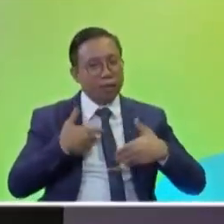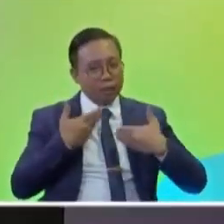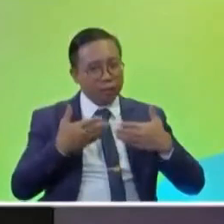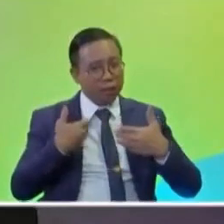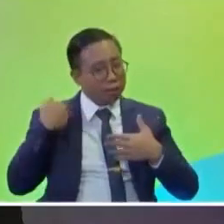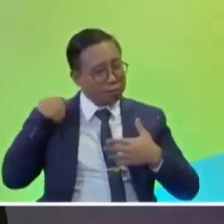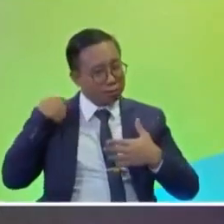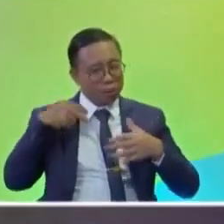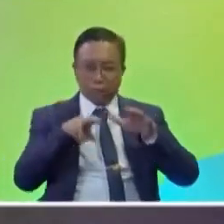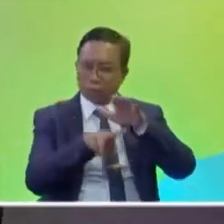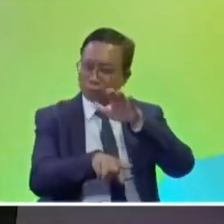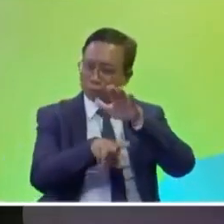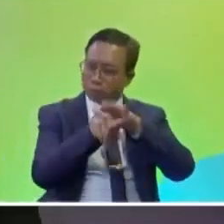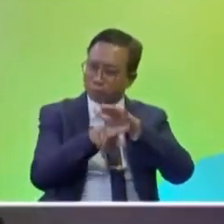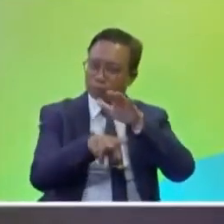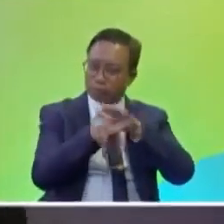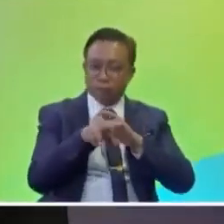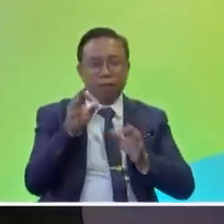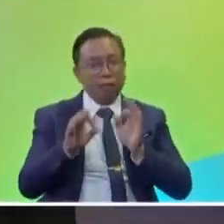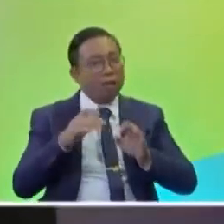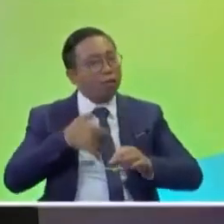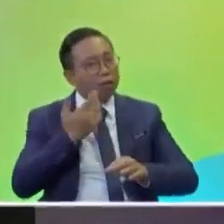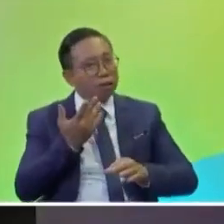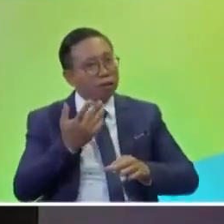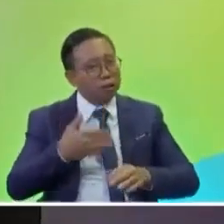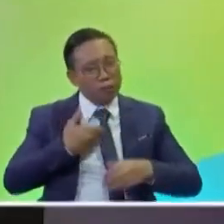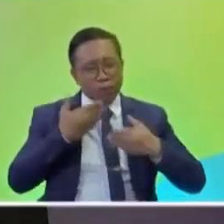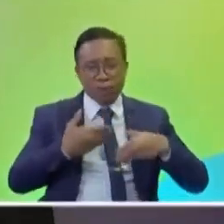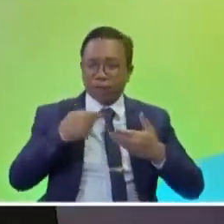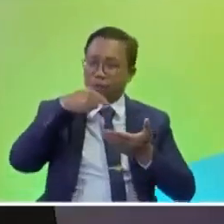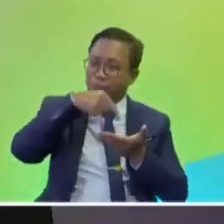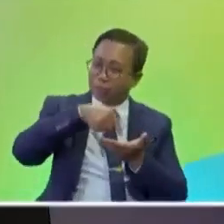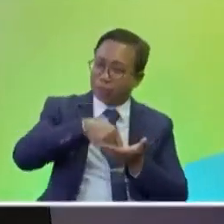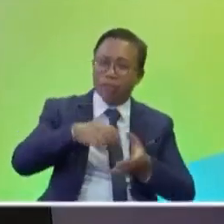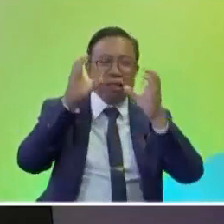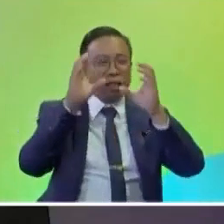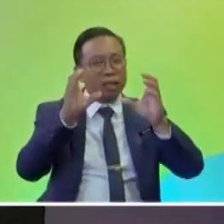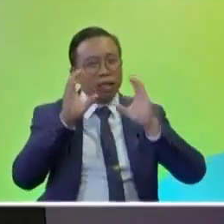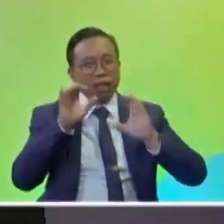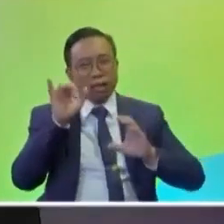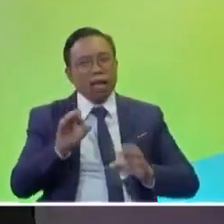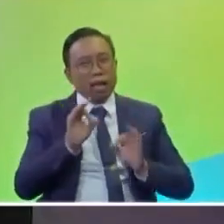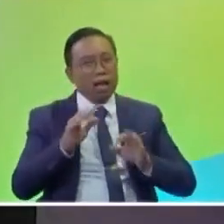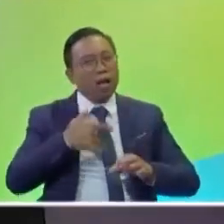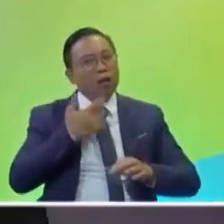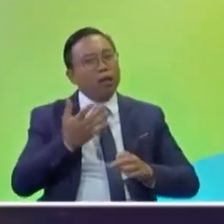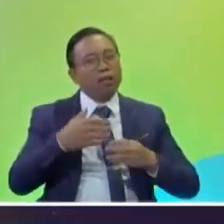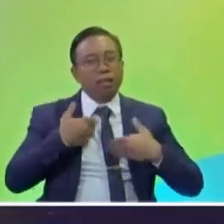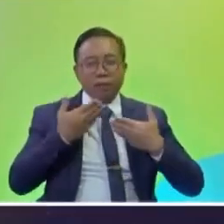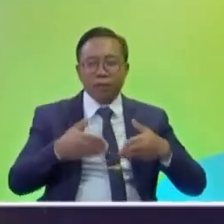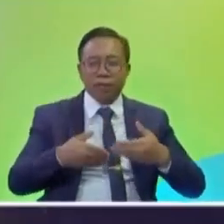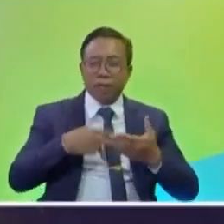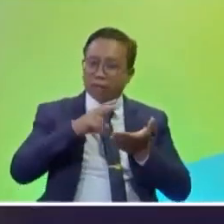rasa gembira, hentak kaki. Kalau rasa gembira, beginilah caranya. Kalau